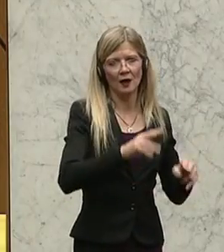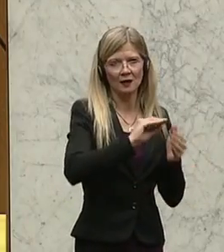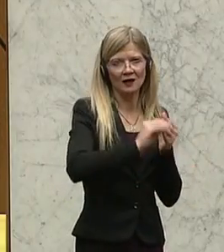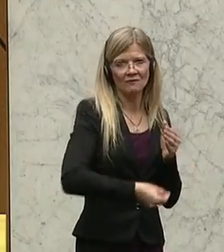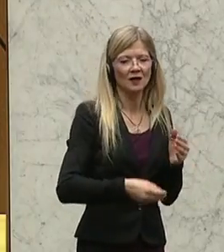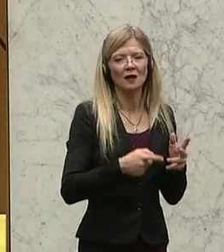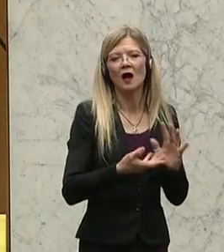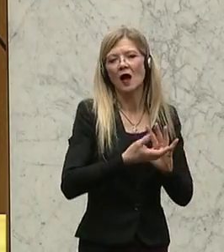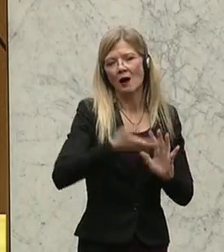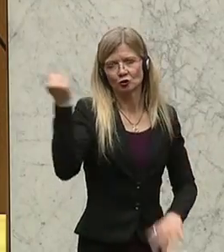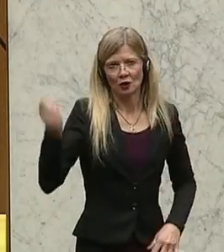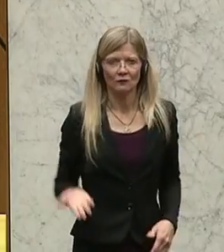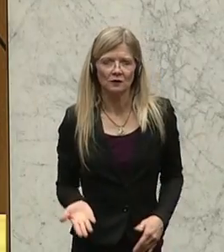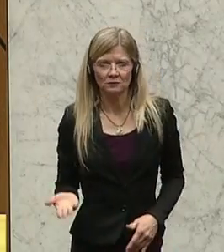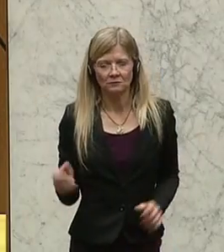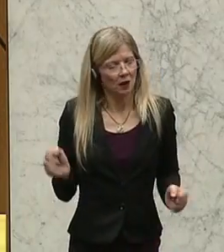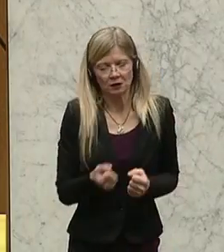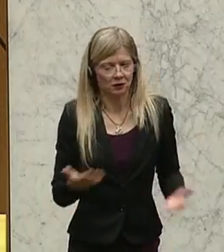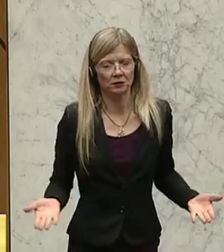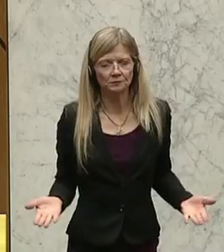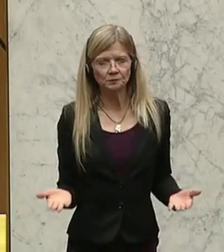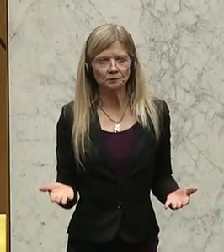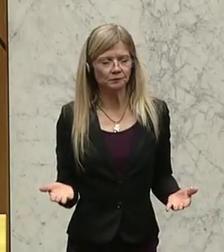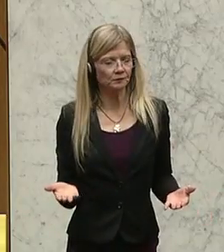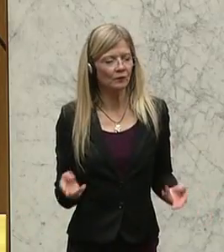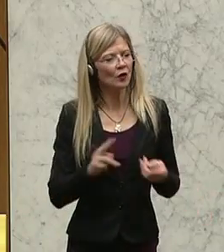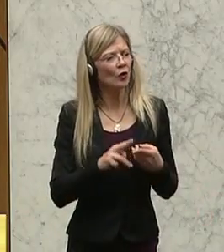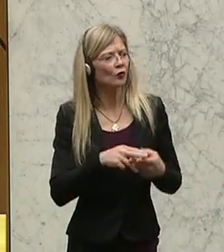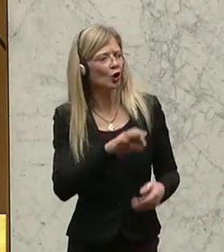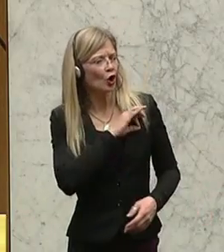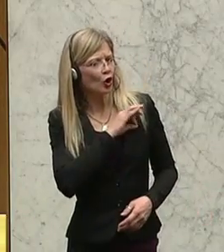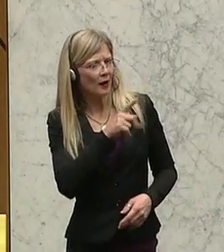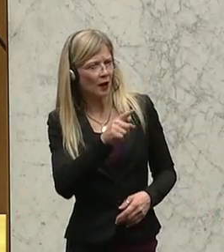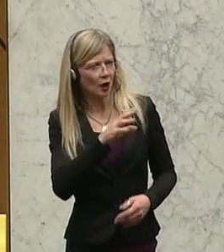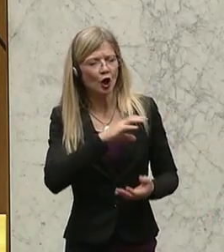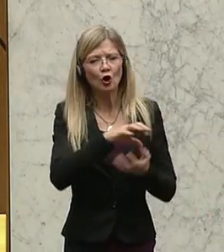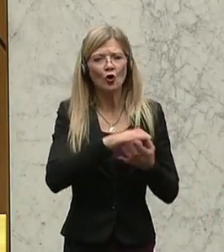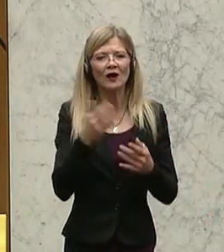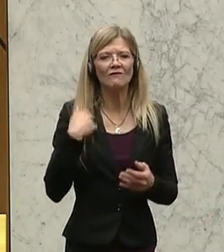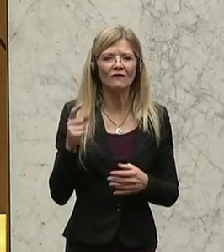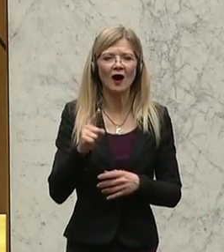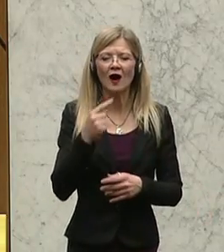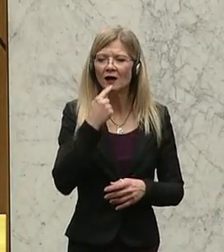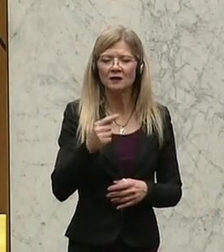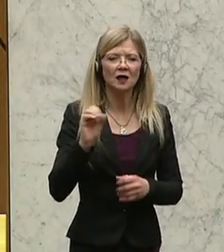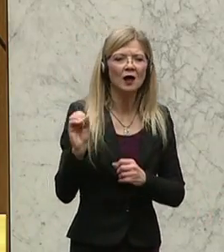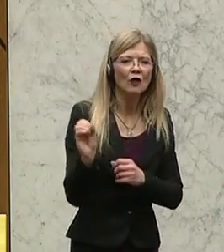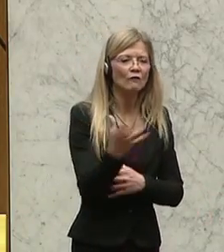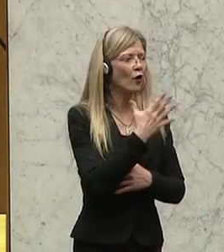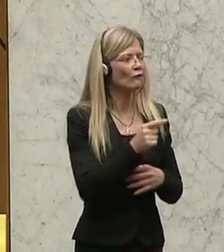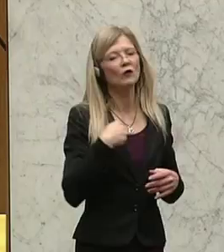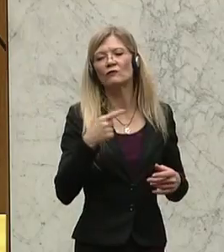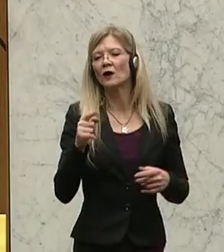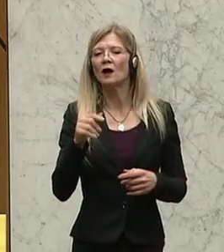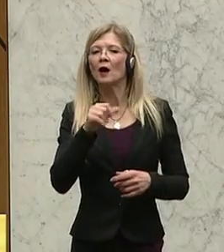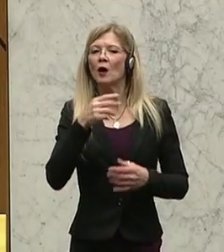CETA abgeschafft werden. Was den von Kollegen Kogler erhobenen Vorwurf eines Alleingangs einzelner Bundesminister